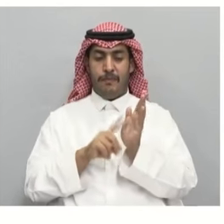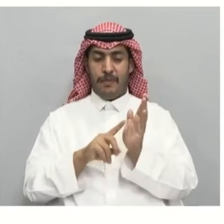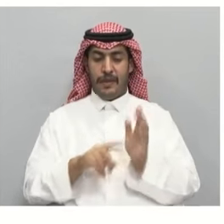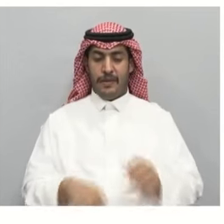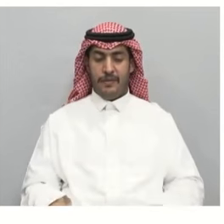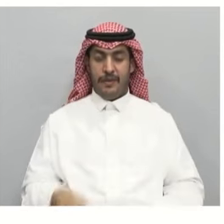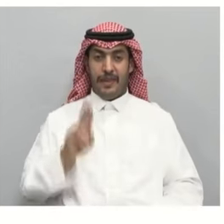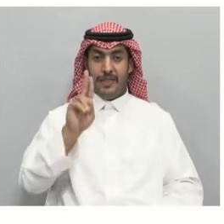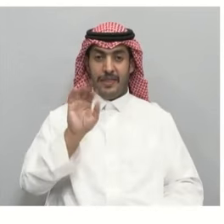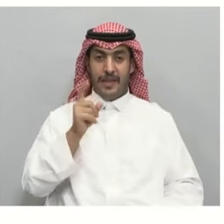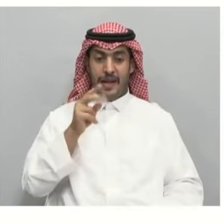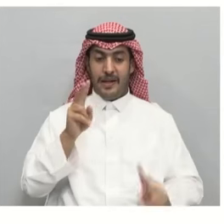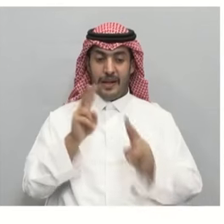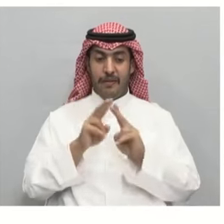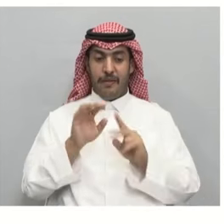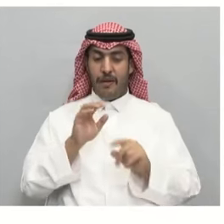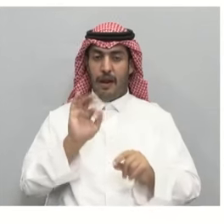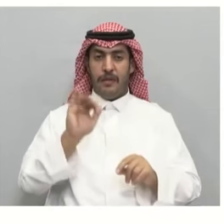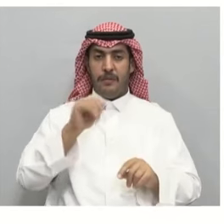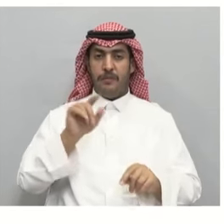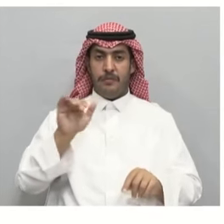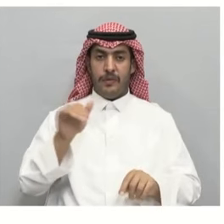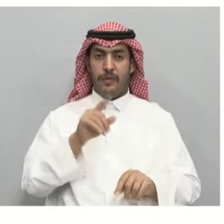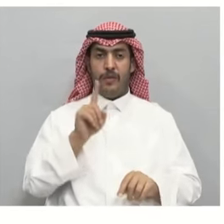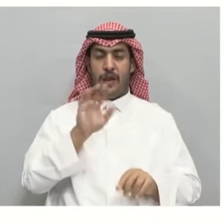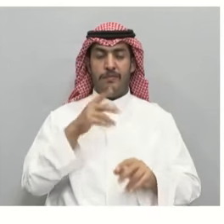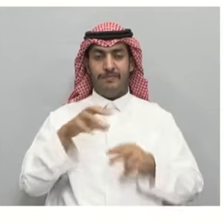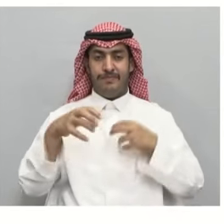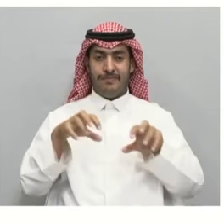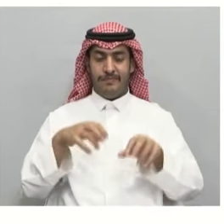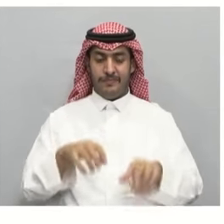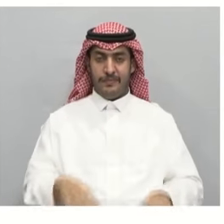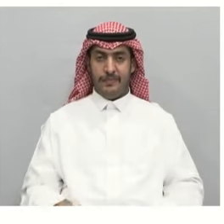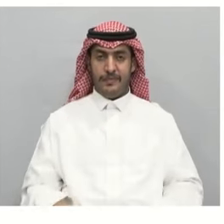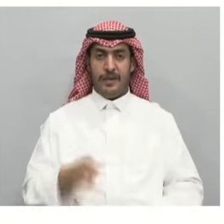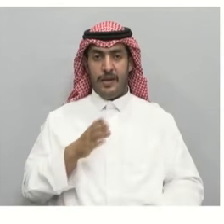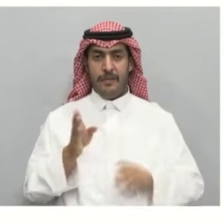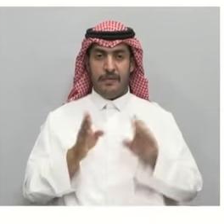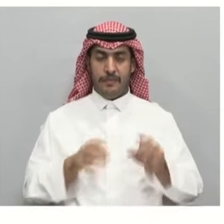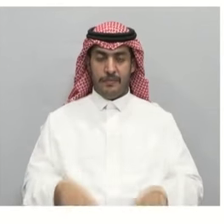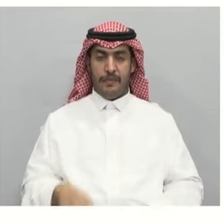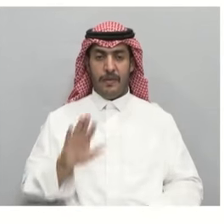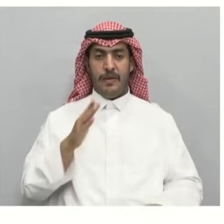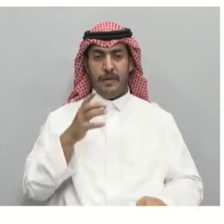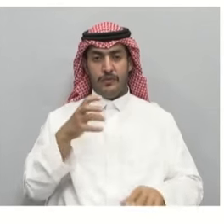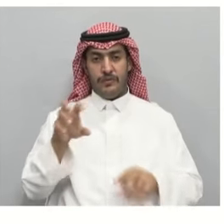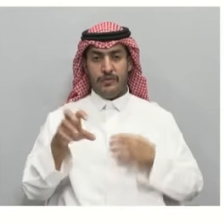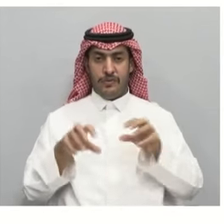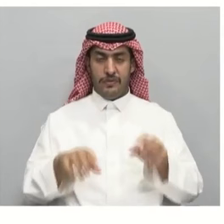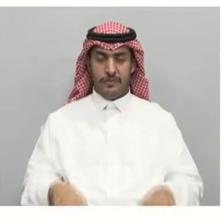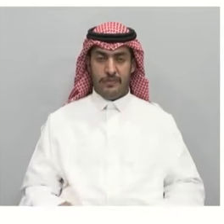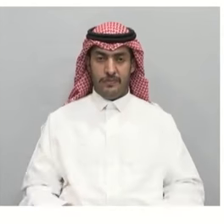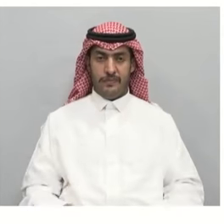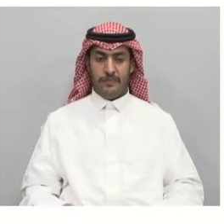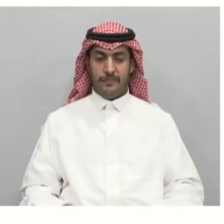اذا التيار الكهربائي لم يمر في مسار واحد بل تفرع خرج من هنا جزء منه مره هنا وجزء اخر